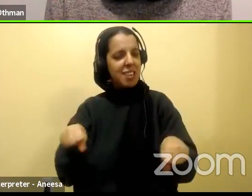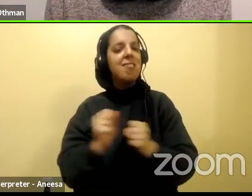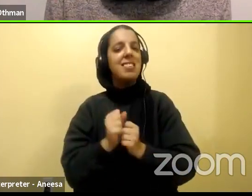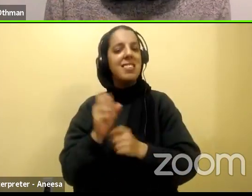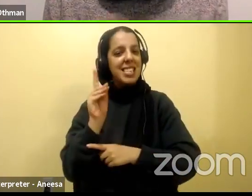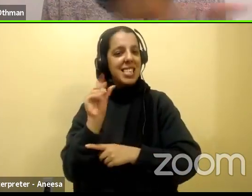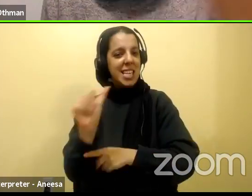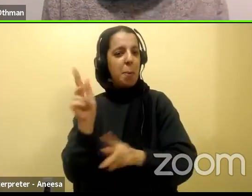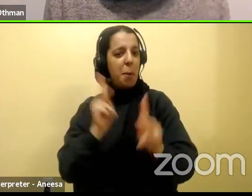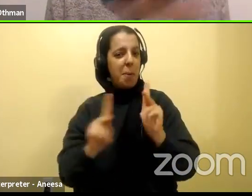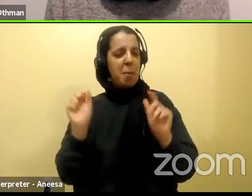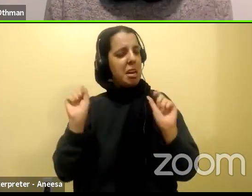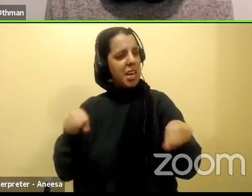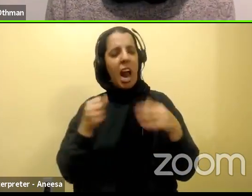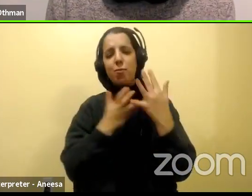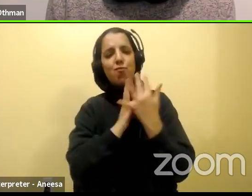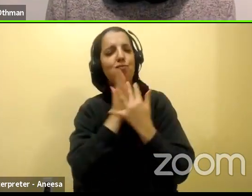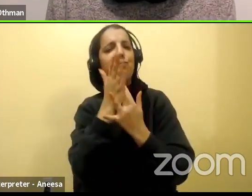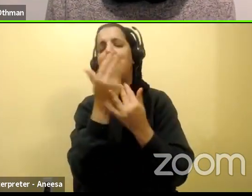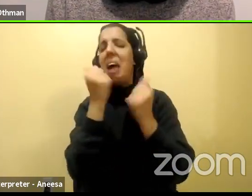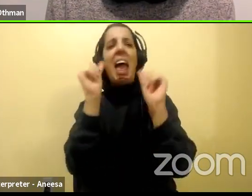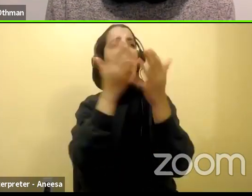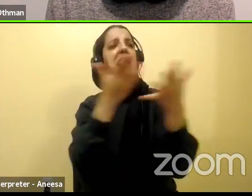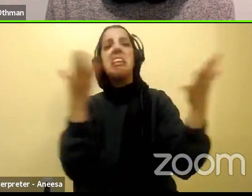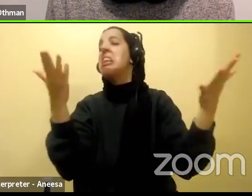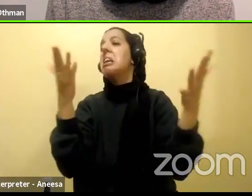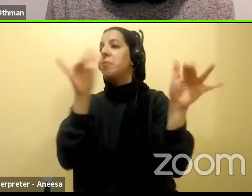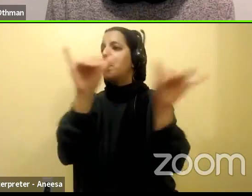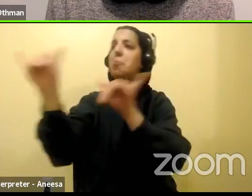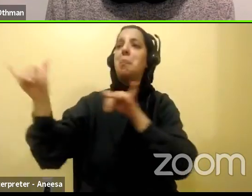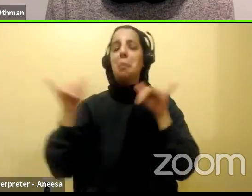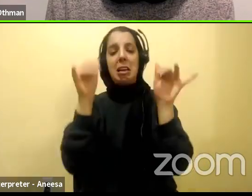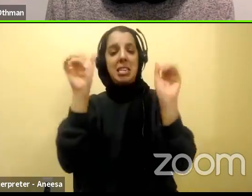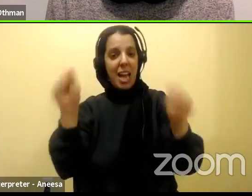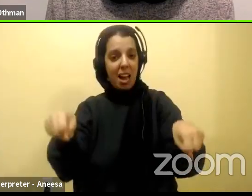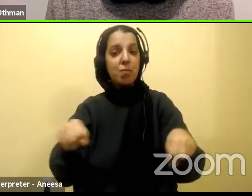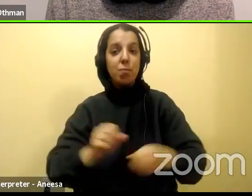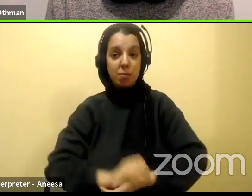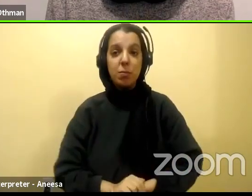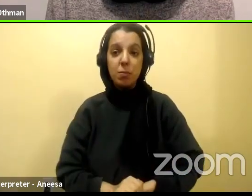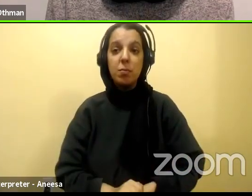disabled people can accomplish just as much as anyone else.